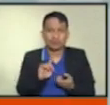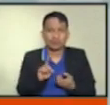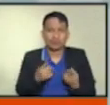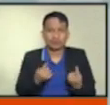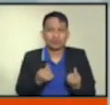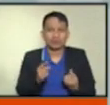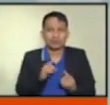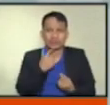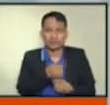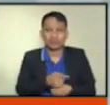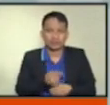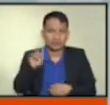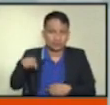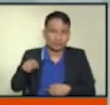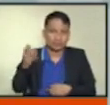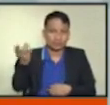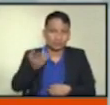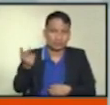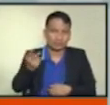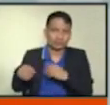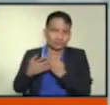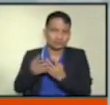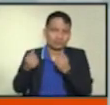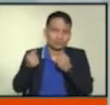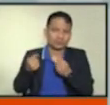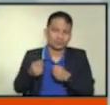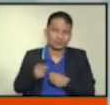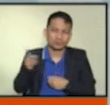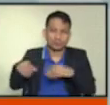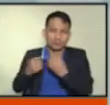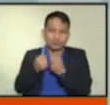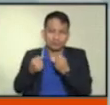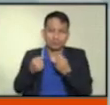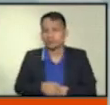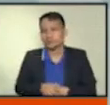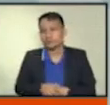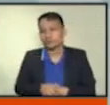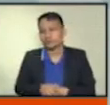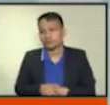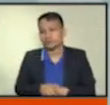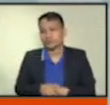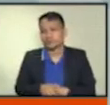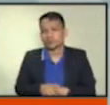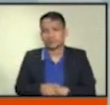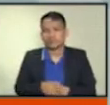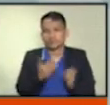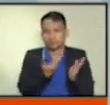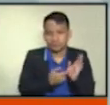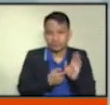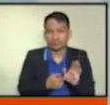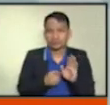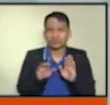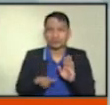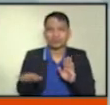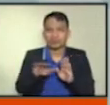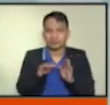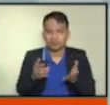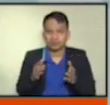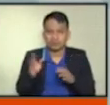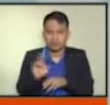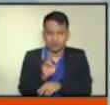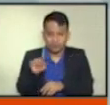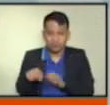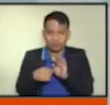mangyari, sir? Dapat sila makulong, sir. Kasi, sir. Okay. Yung sa ebidensyang hawak mo, yun yung